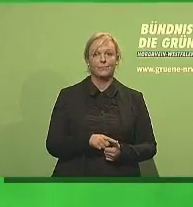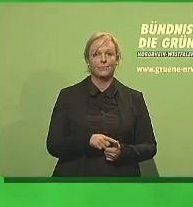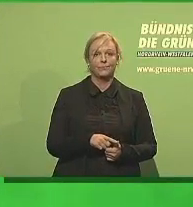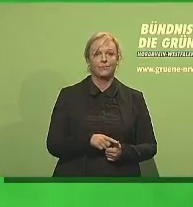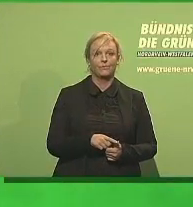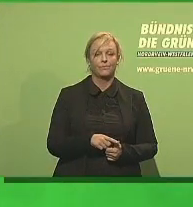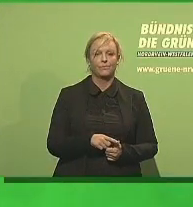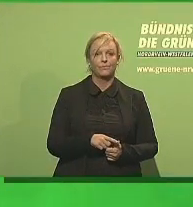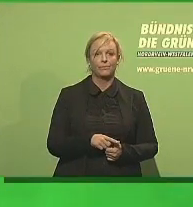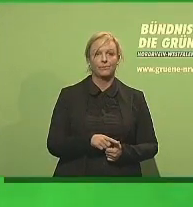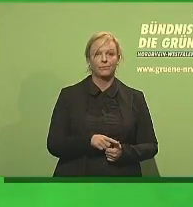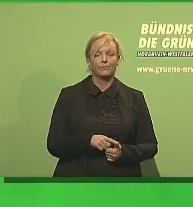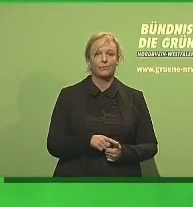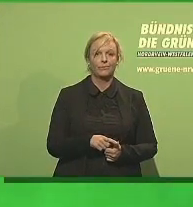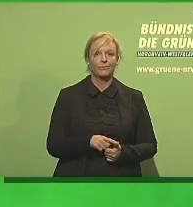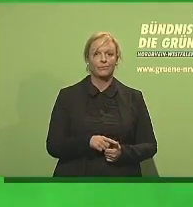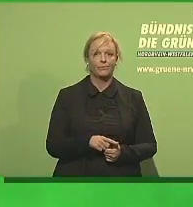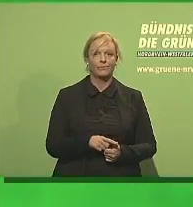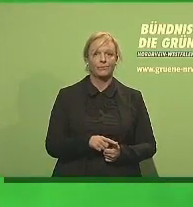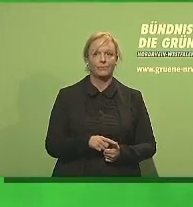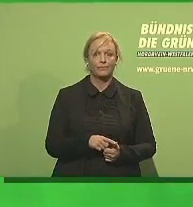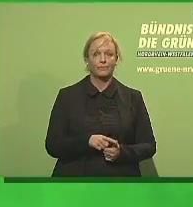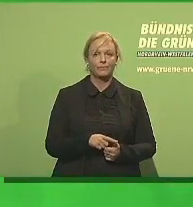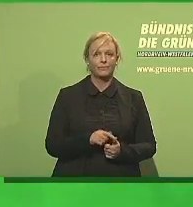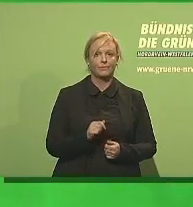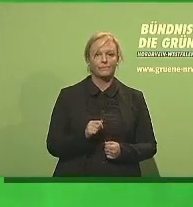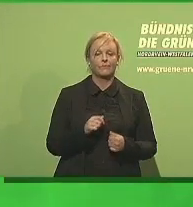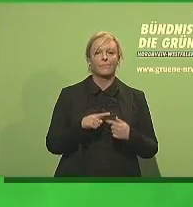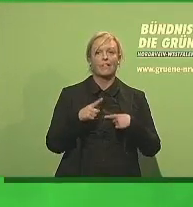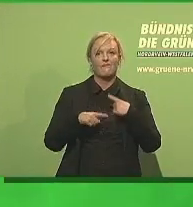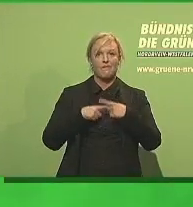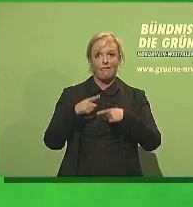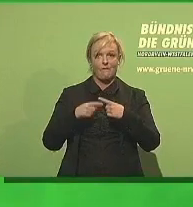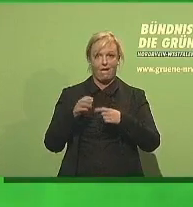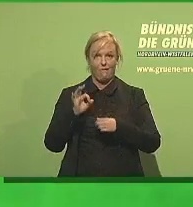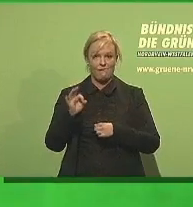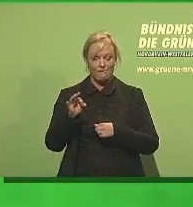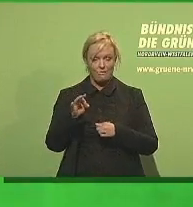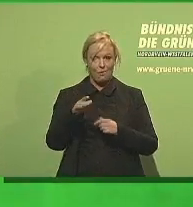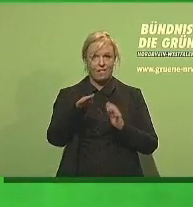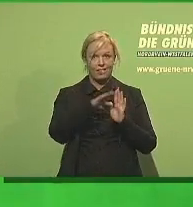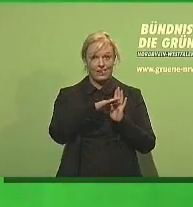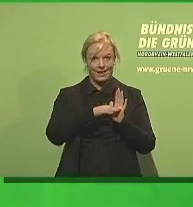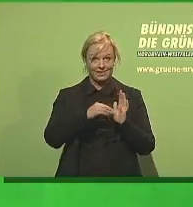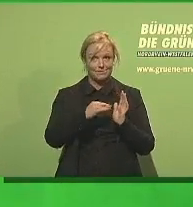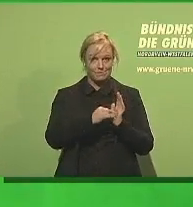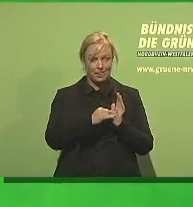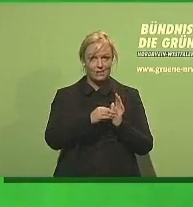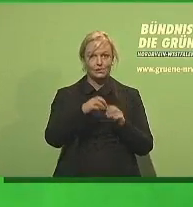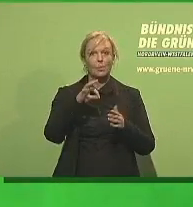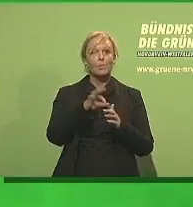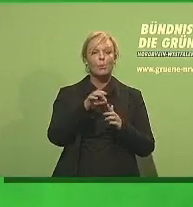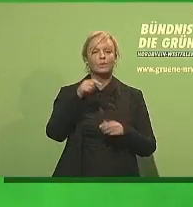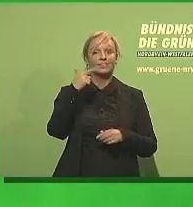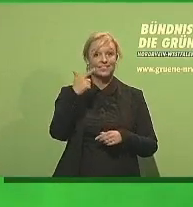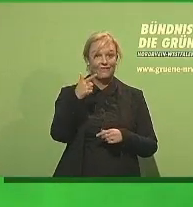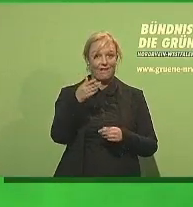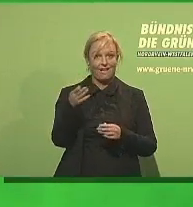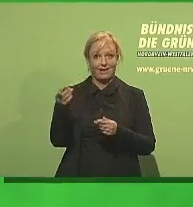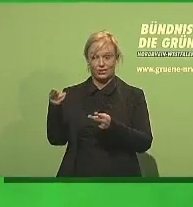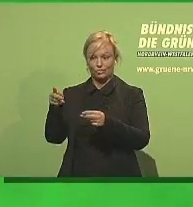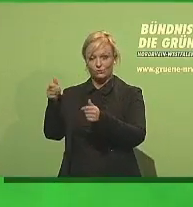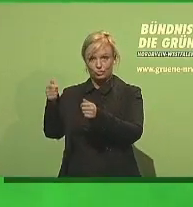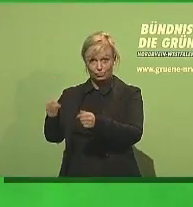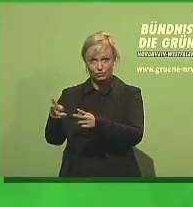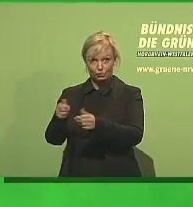dass und zwar beim Verfahren für die Listenplätze, Punkt 2 am Ende, der Übergang